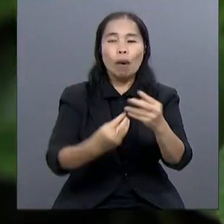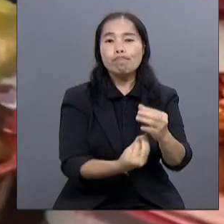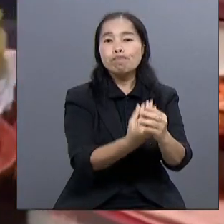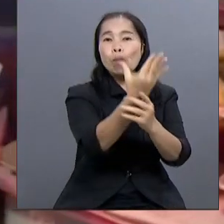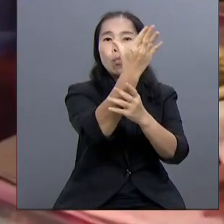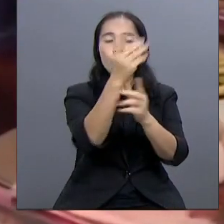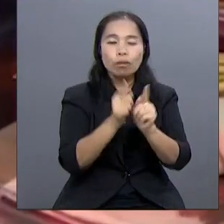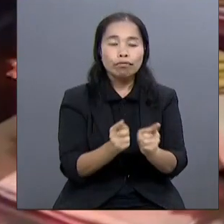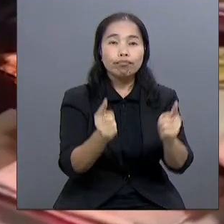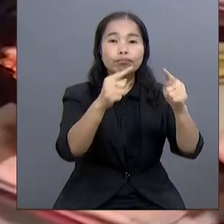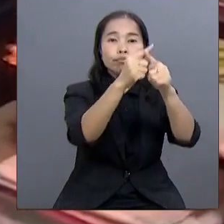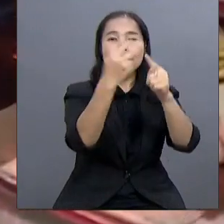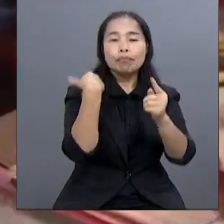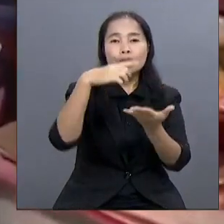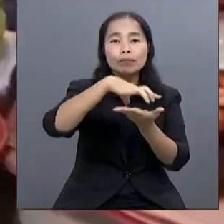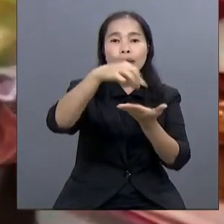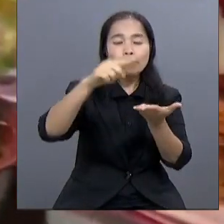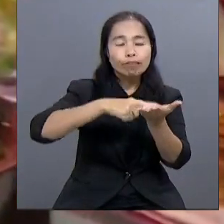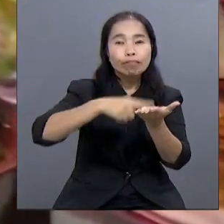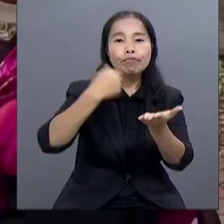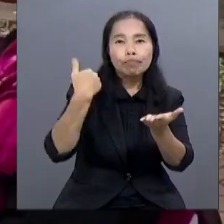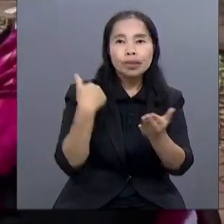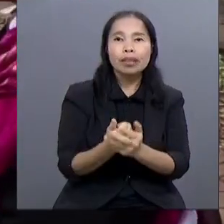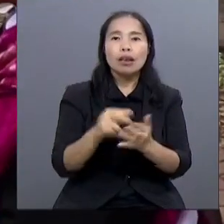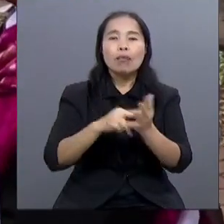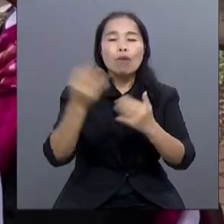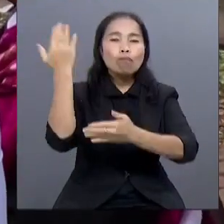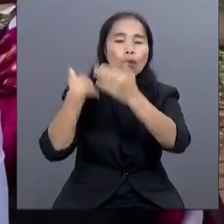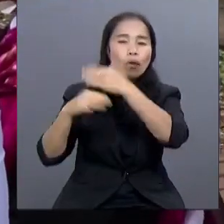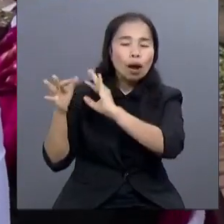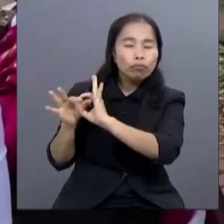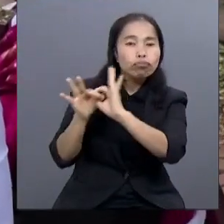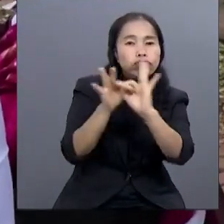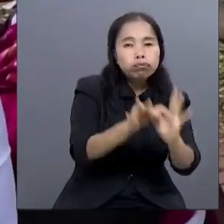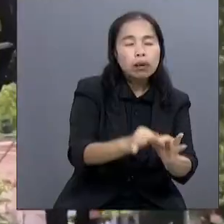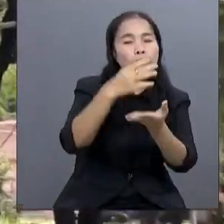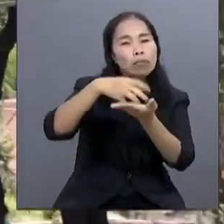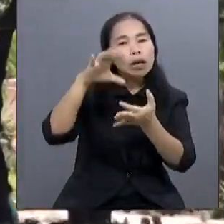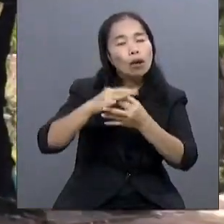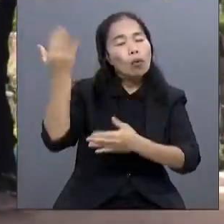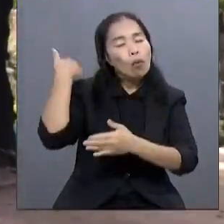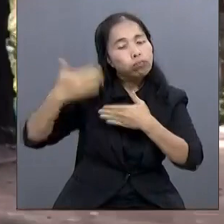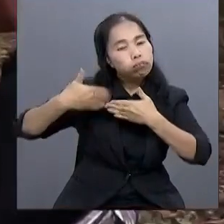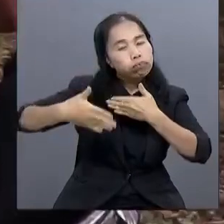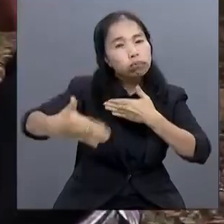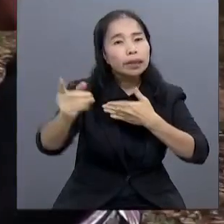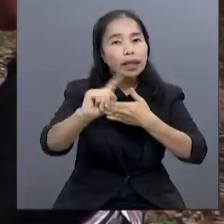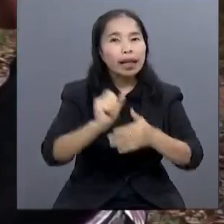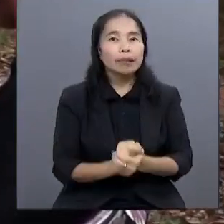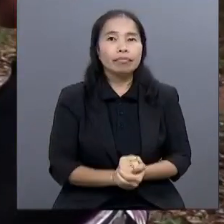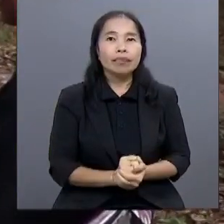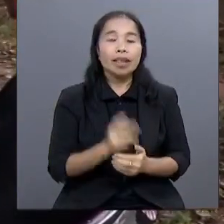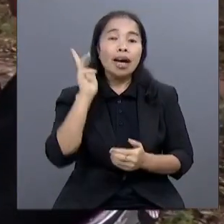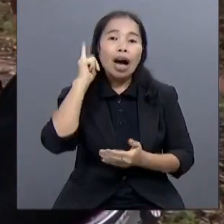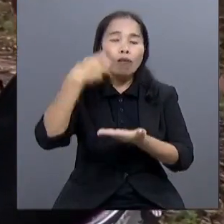เพื่อใช้ในพิธีกรรมต่างๆสืบสานวิถีชีวิตบอกเล่าเรื่องราวแก่คนรุ่นต่อไปนักข่าวพลเมื